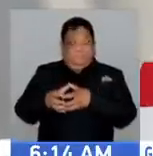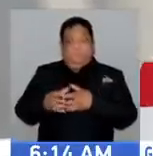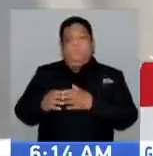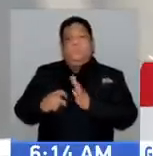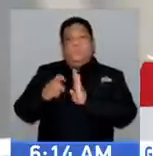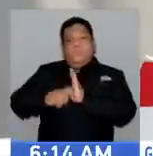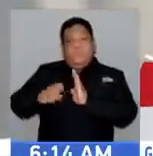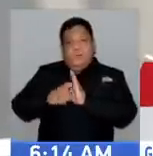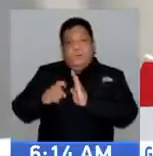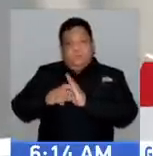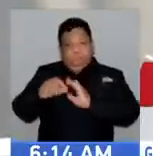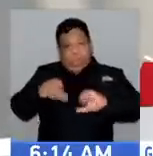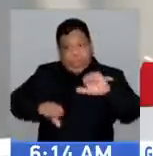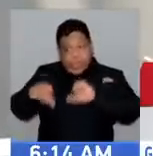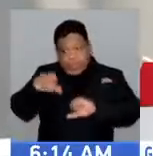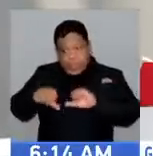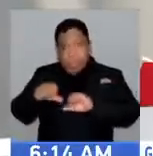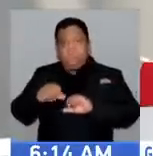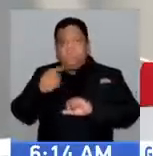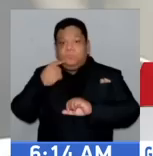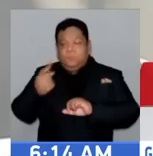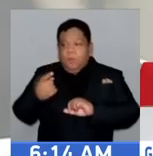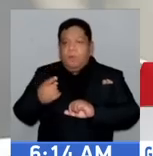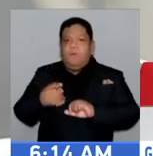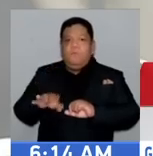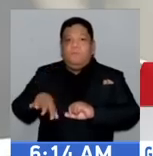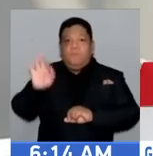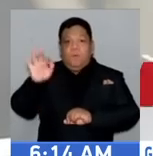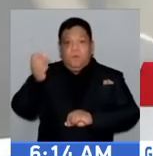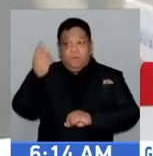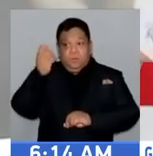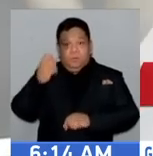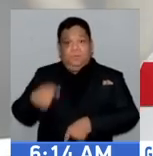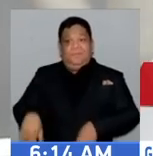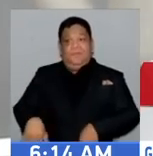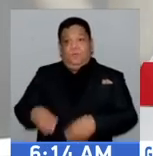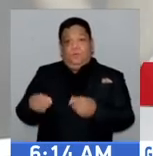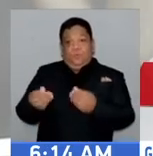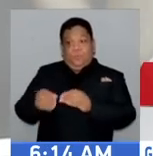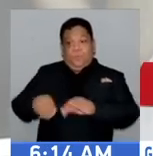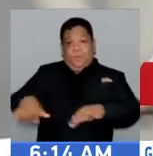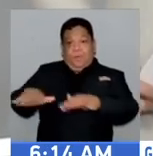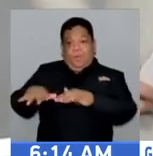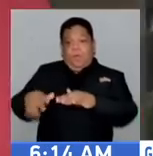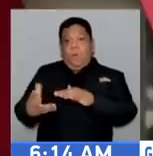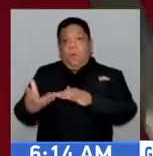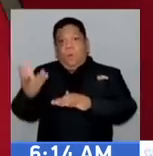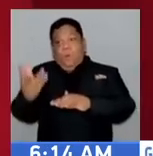kanilang natuklasan na hindi sinkhole ang gumuhong bahagi ng lupa. Narito ang report.